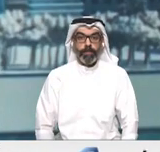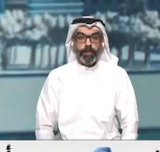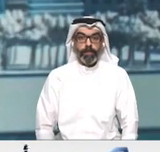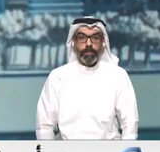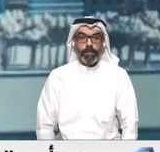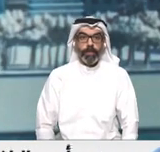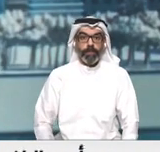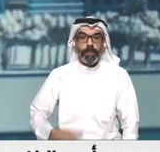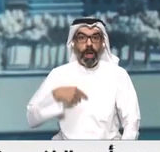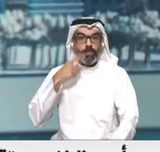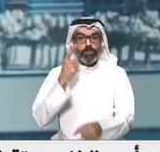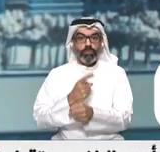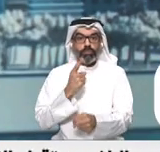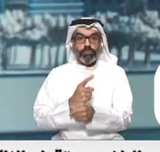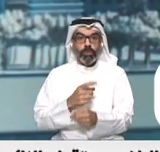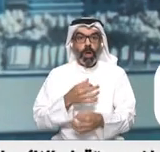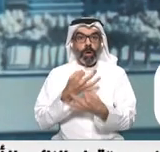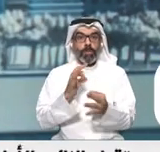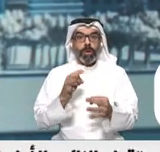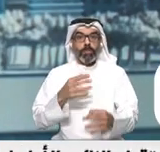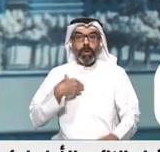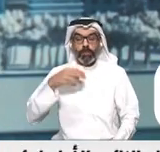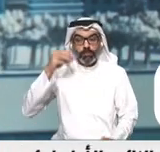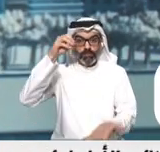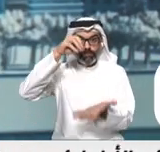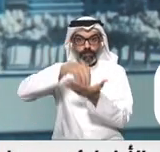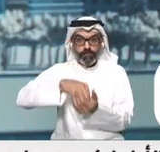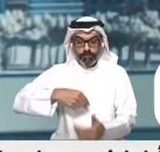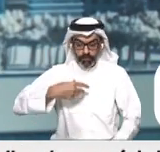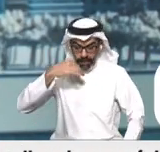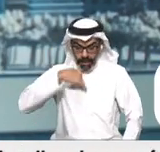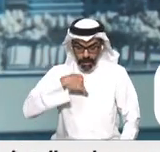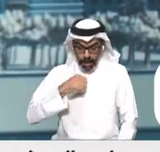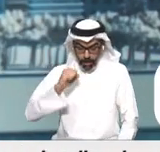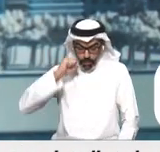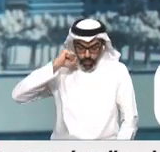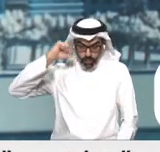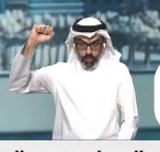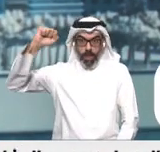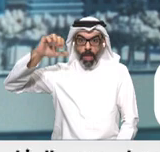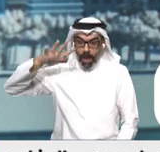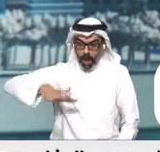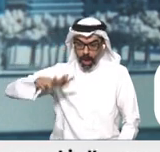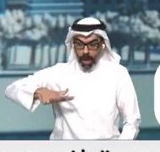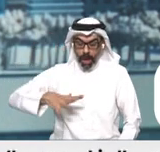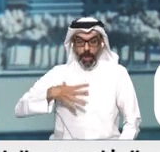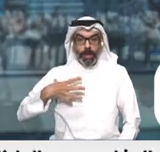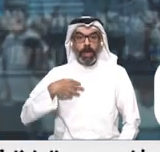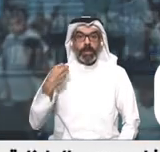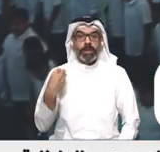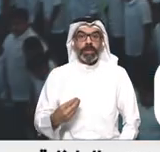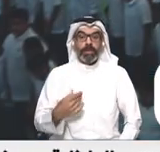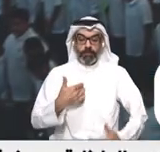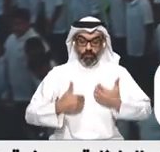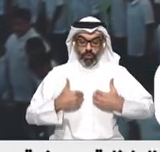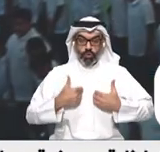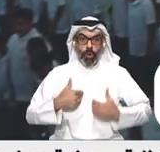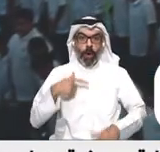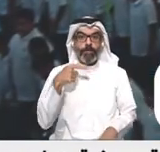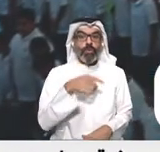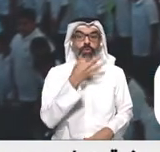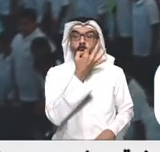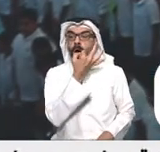يحرص المعلمون في مدارس الكويت بترسيخ الهوية الوطنية والانتماء لهذه الأرض الطيبة في نفوس الطلبة والتركيز على